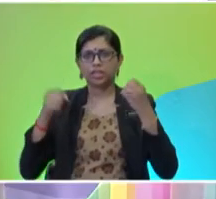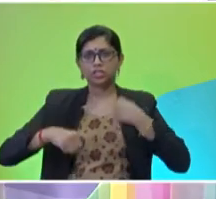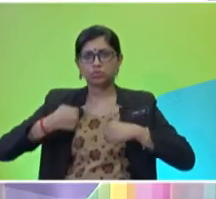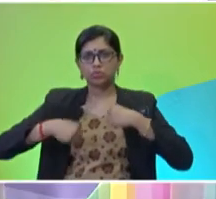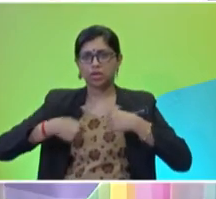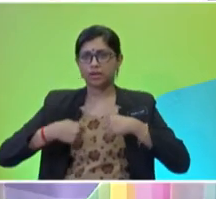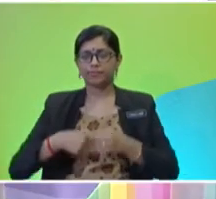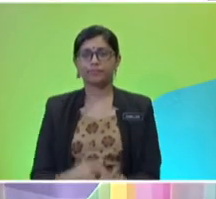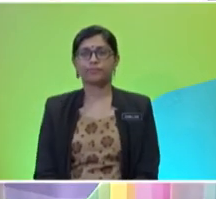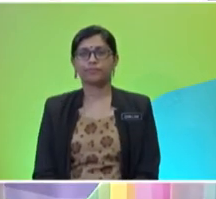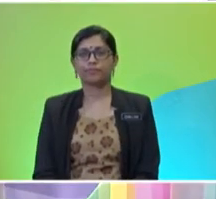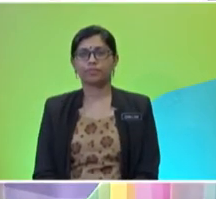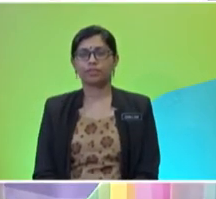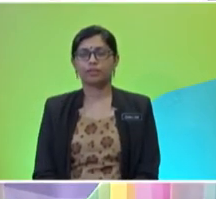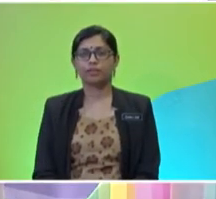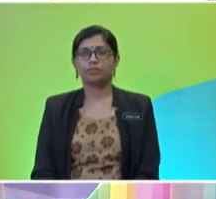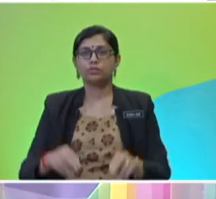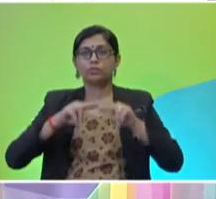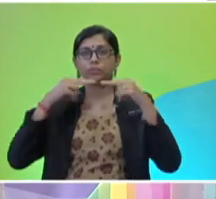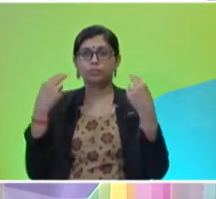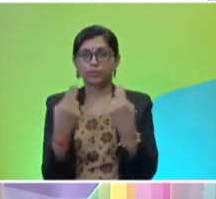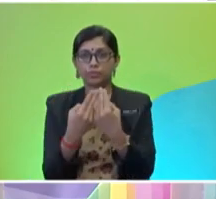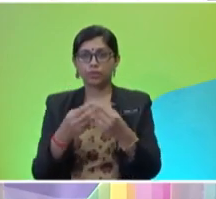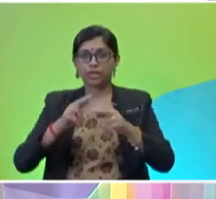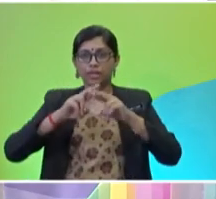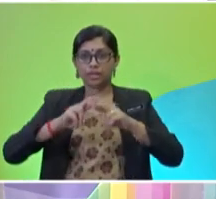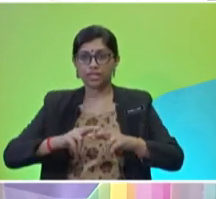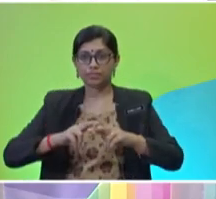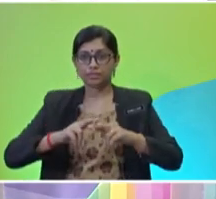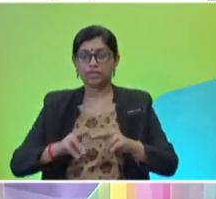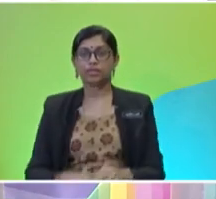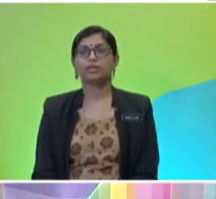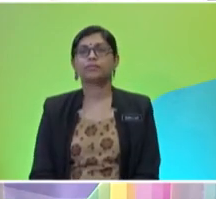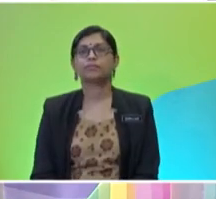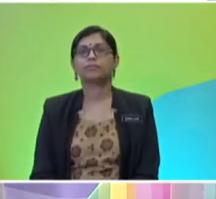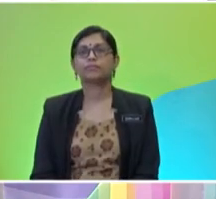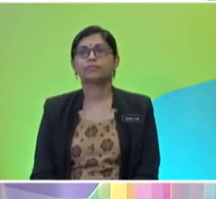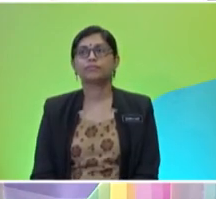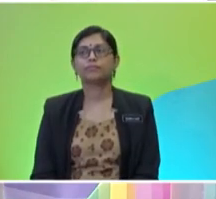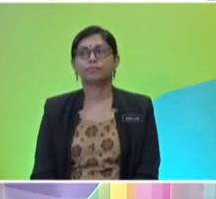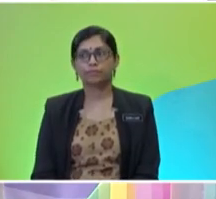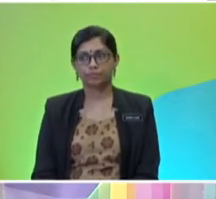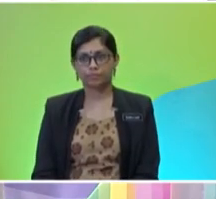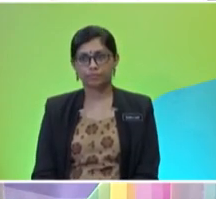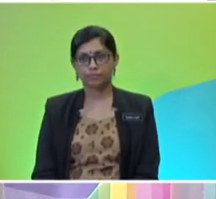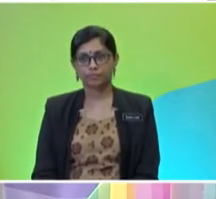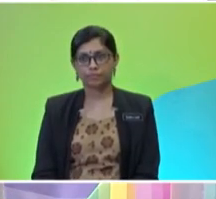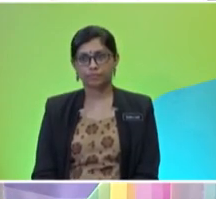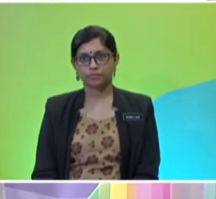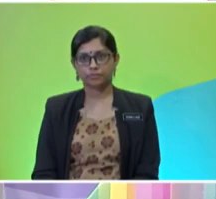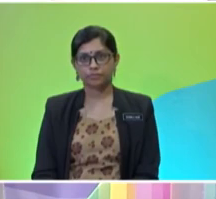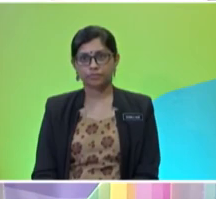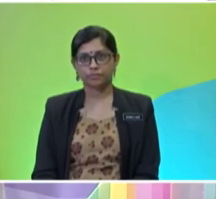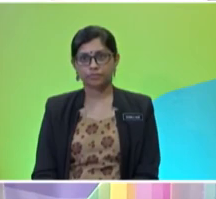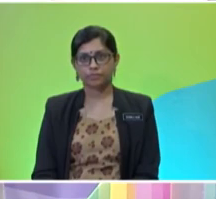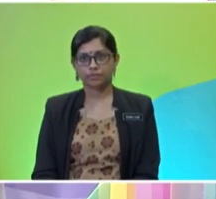kebiasaan perhimpunan rasmi ni kita akan buat setiap sekolah kalau dekat kumpulan A, kumpulan B kita buat hari Isnin. Kalau